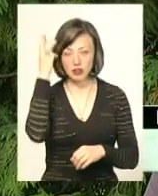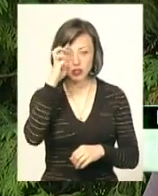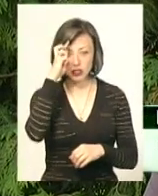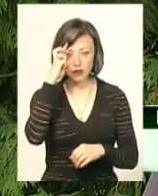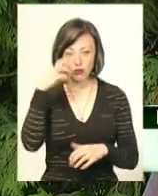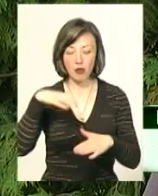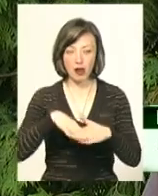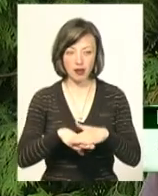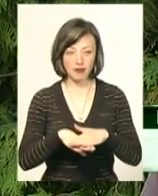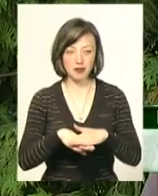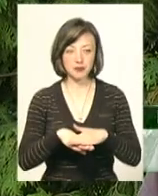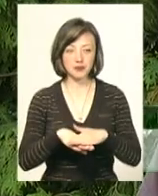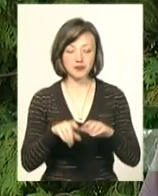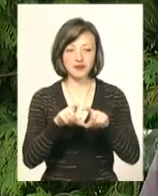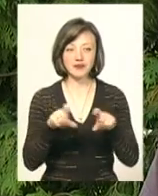державному.